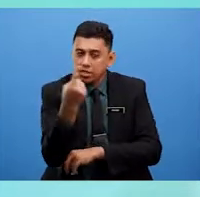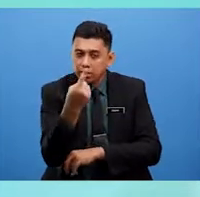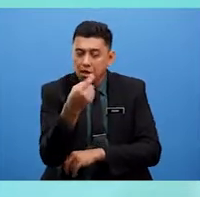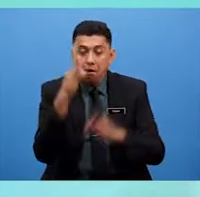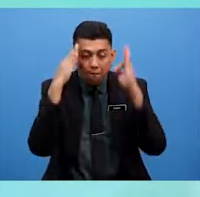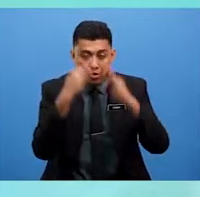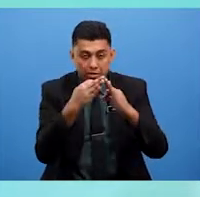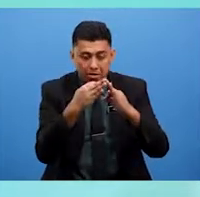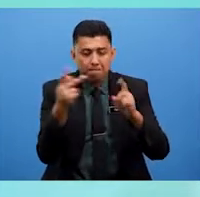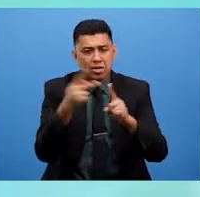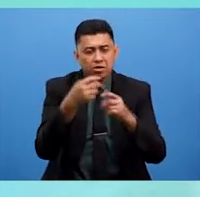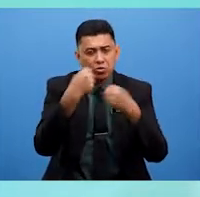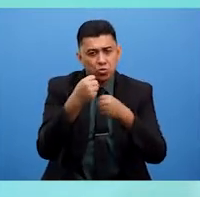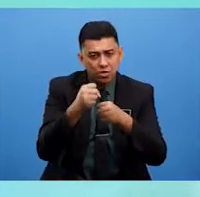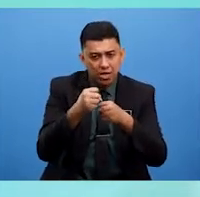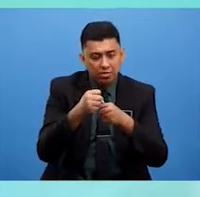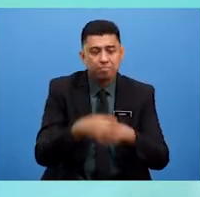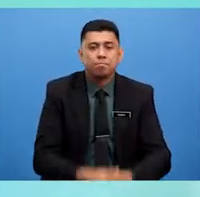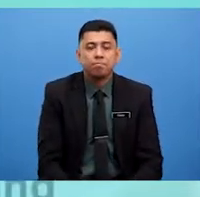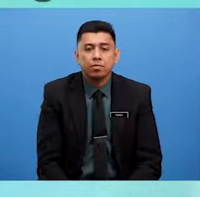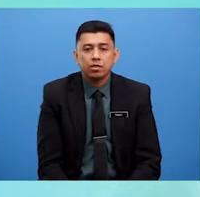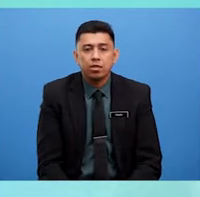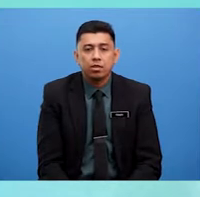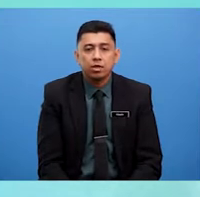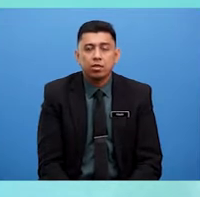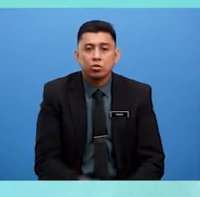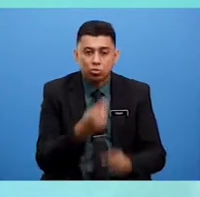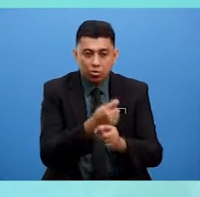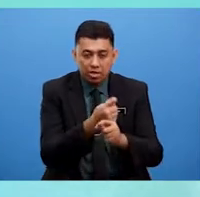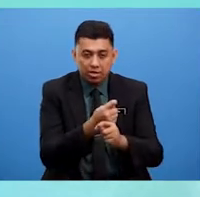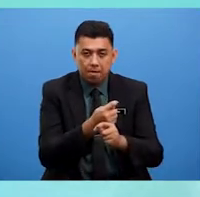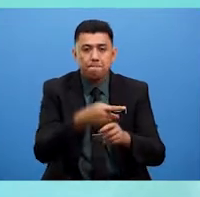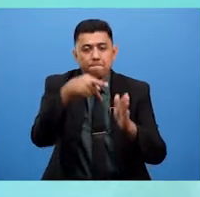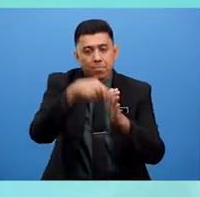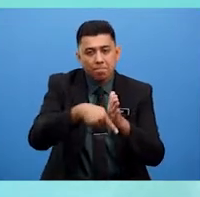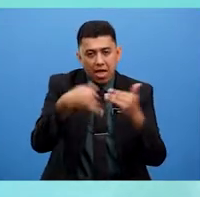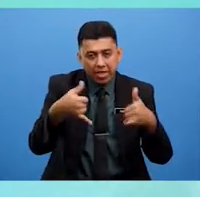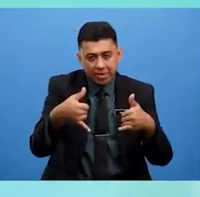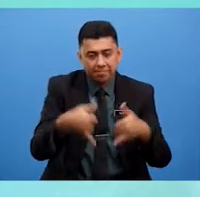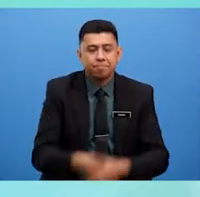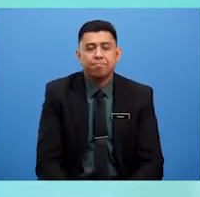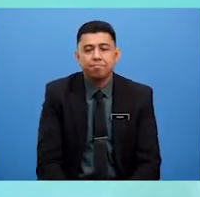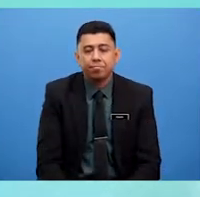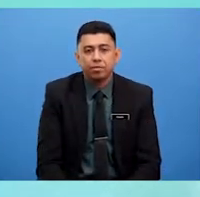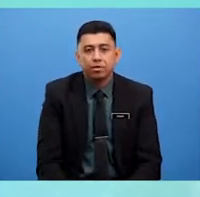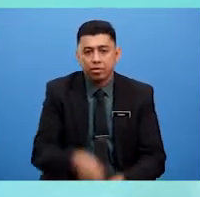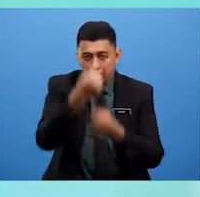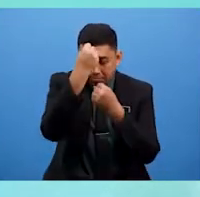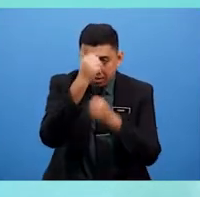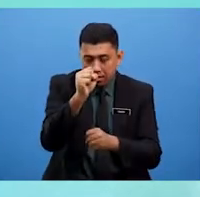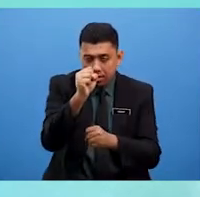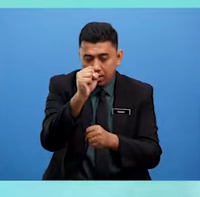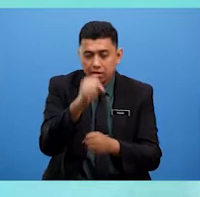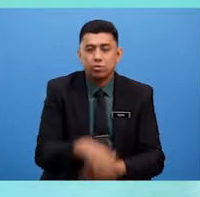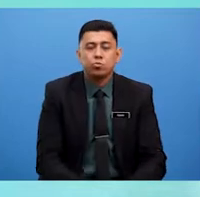tertumpu kepada sukan yang diceburi, malah kepada peranan atlet dalam sukan tersebut. Persediaan